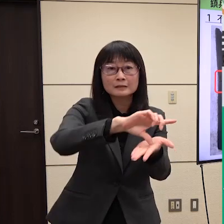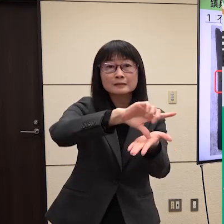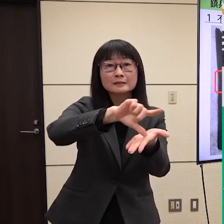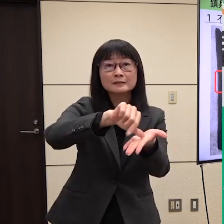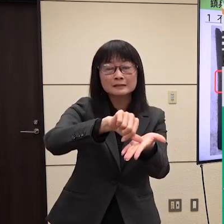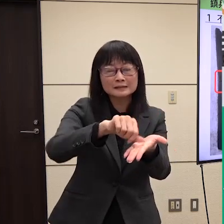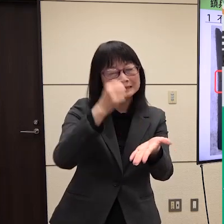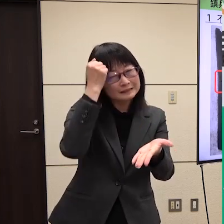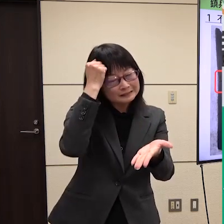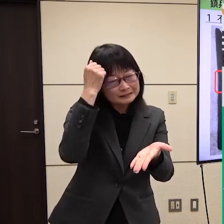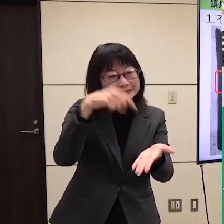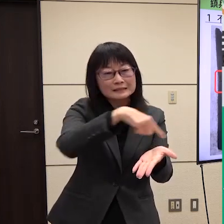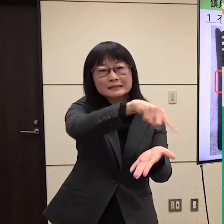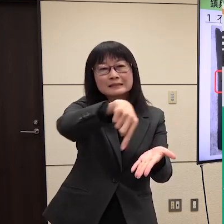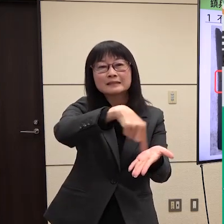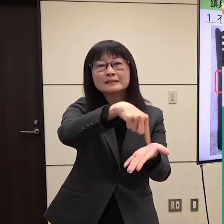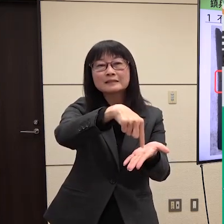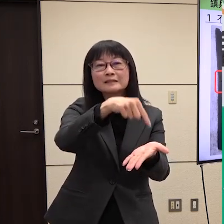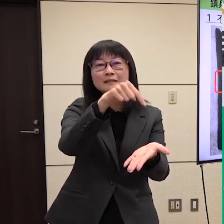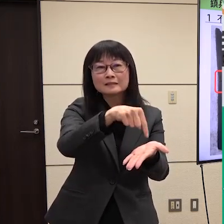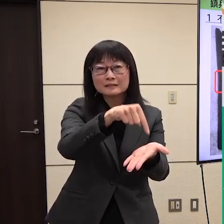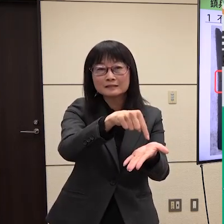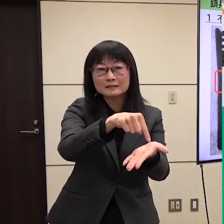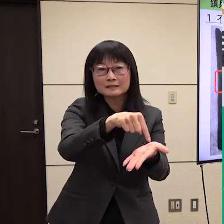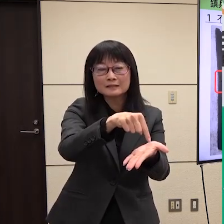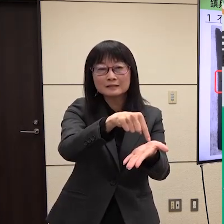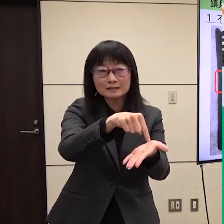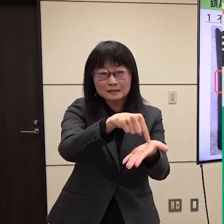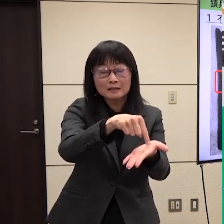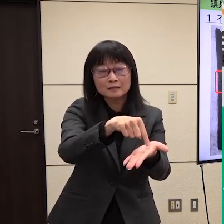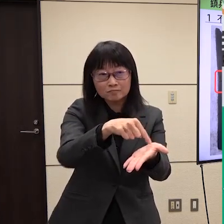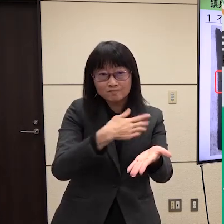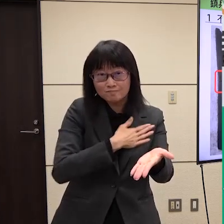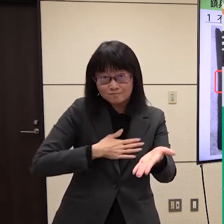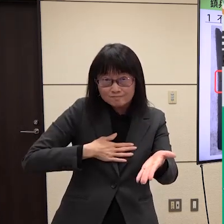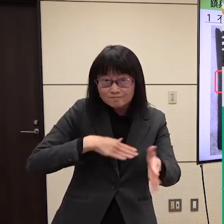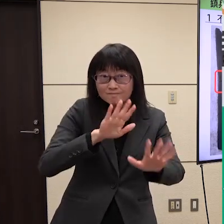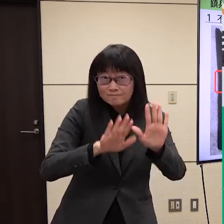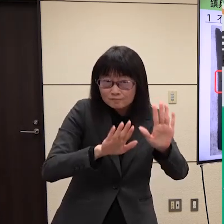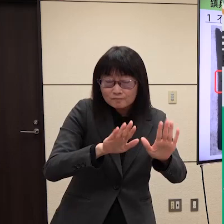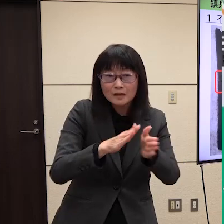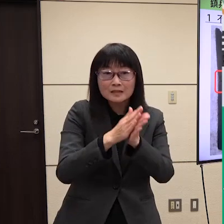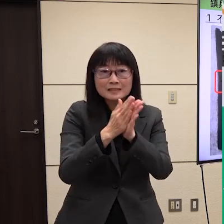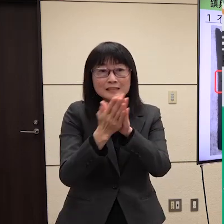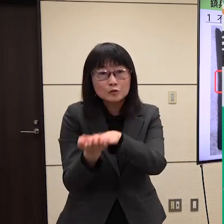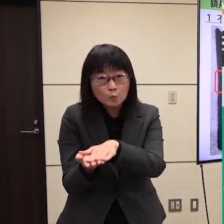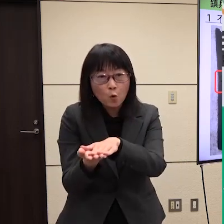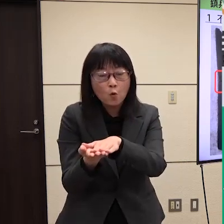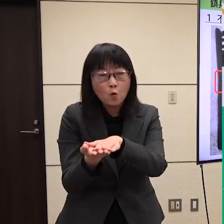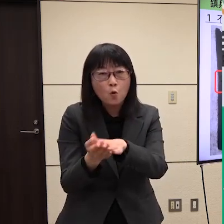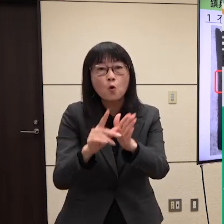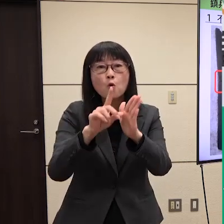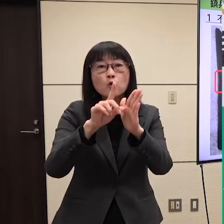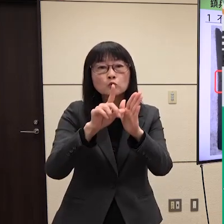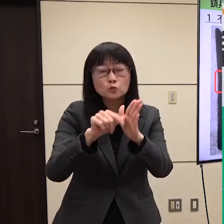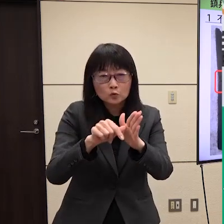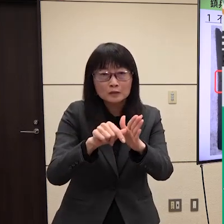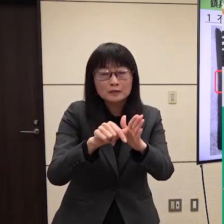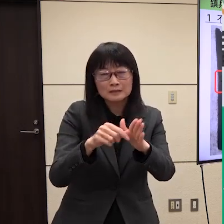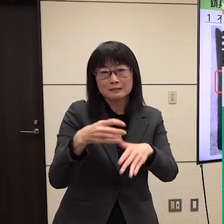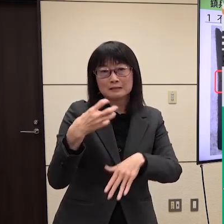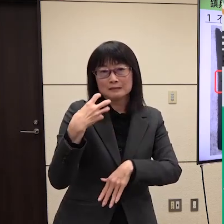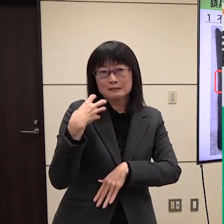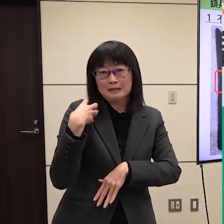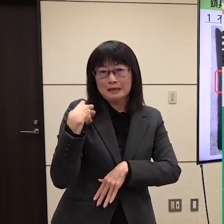この何て言いますか、陳平の、健康状態あるいは死亡とかに対して一定の責務があるんだということ